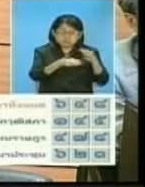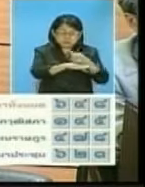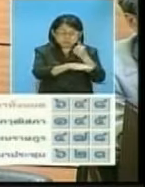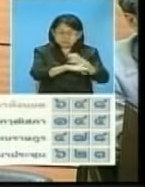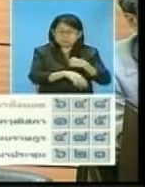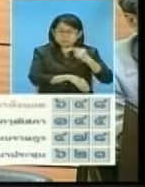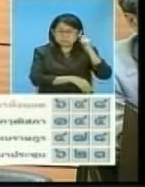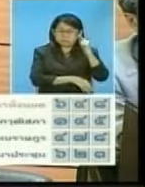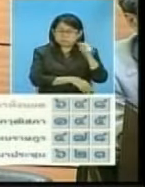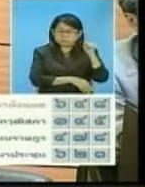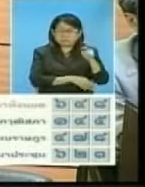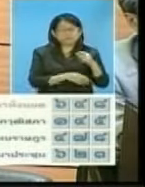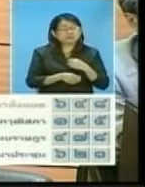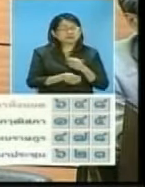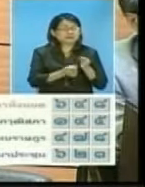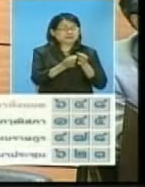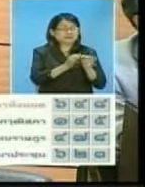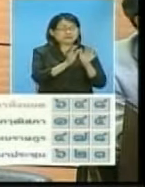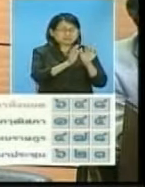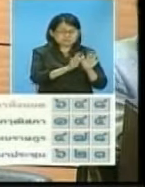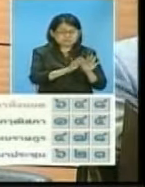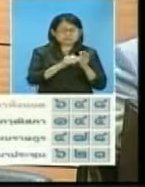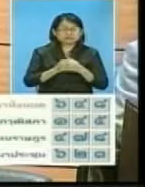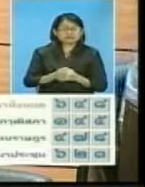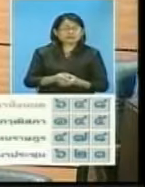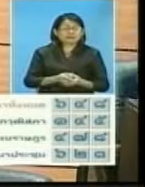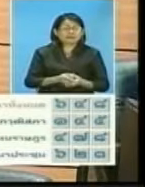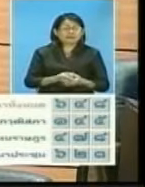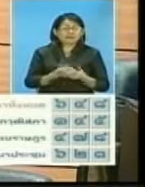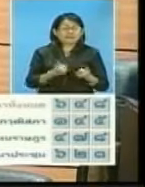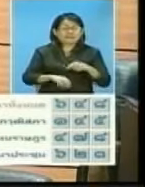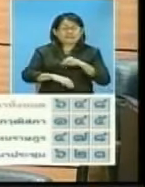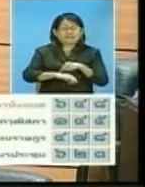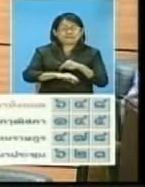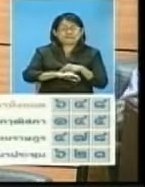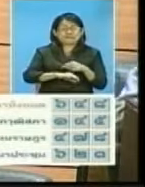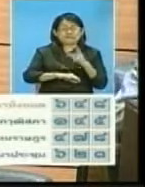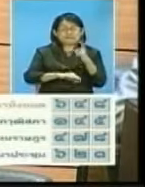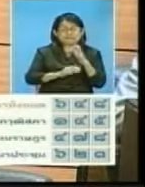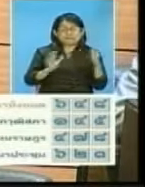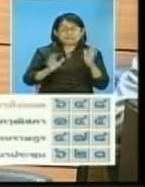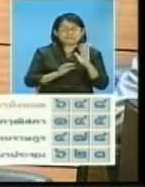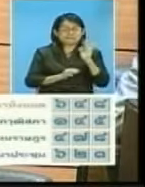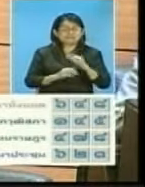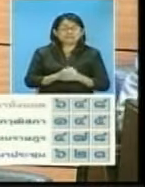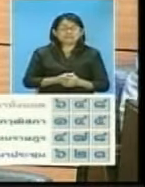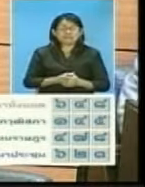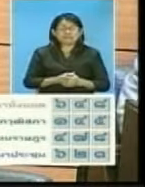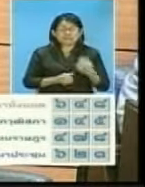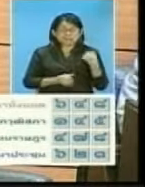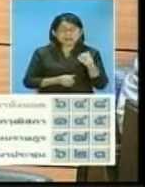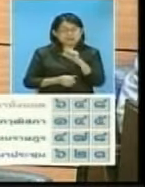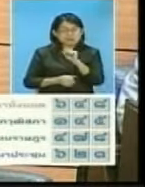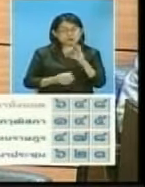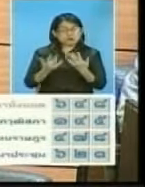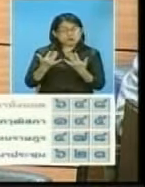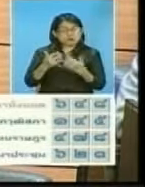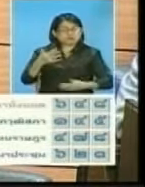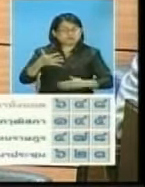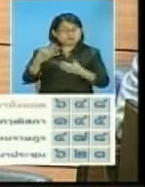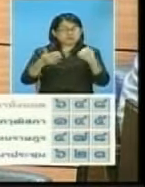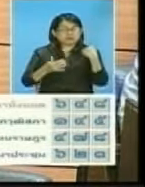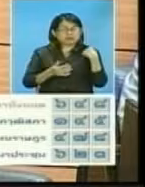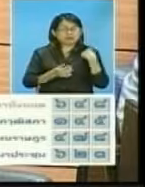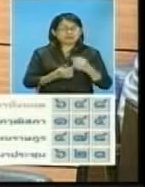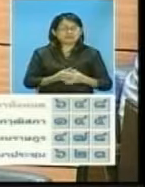ใดกลุ่มการเมืองกับผมก็ขอกราบเรียนท่านประธานในเวลาที่เพื่อไม่รบกวนสภาบ้างครับเดี๋ยวเพื่อนวุฒิสมาชิกที่ร่วมกันแปลจ